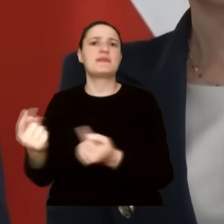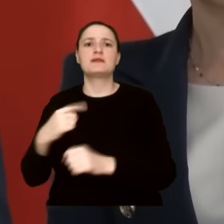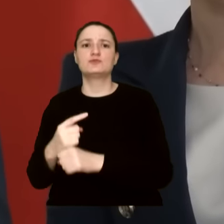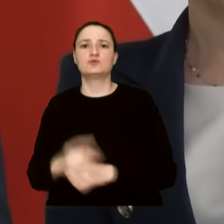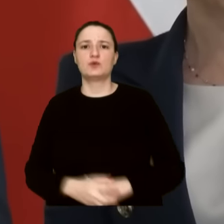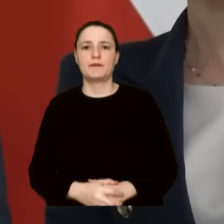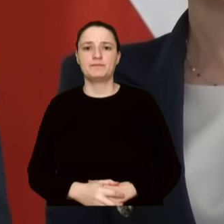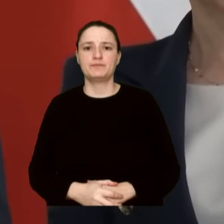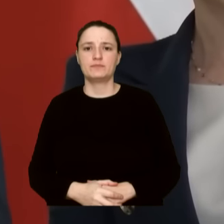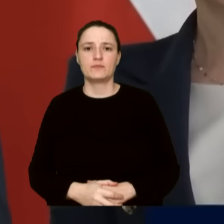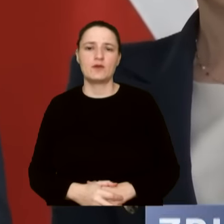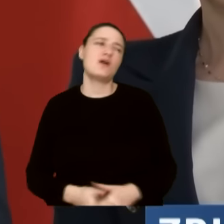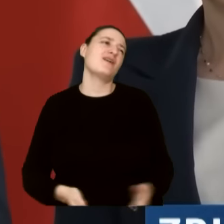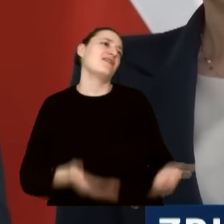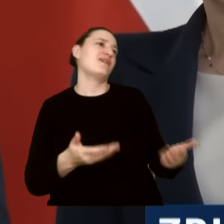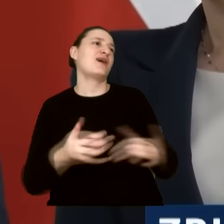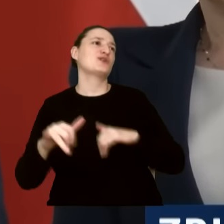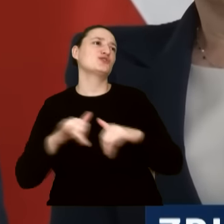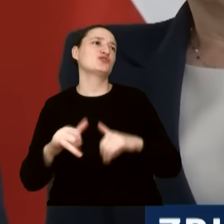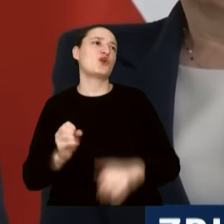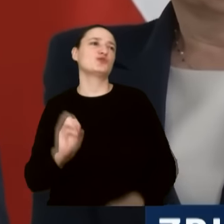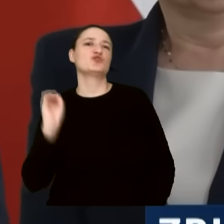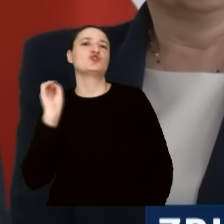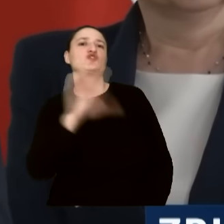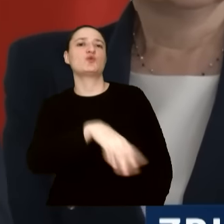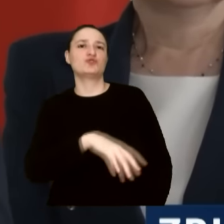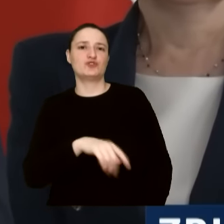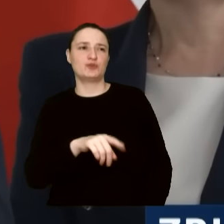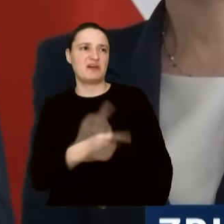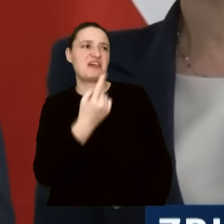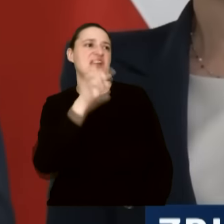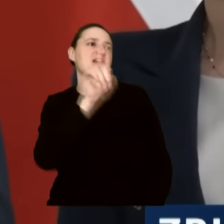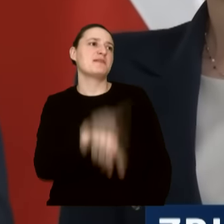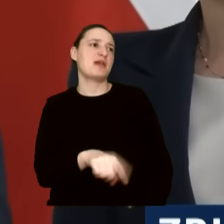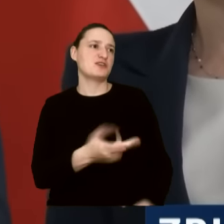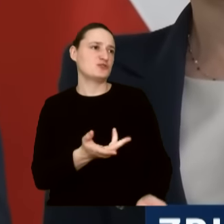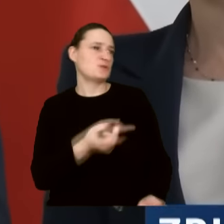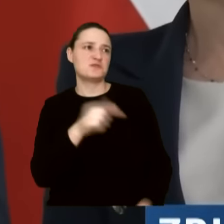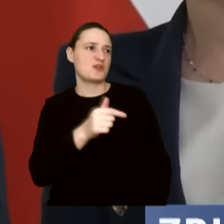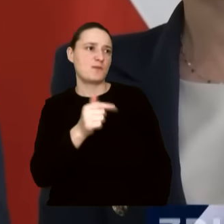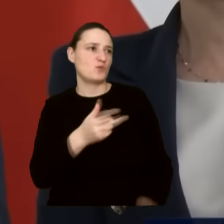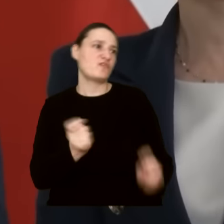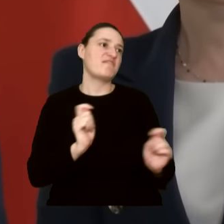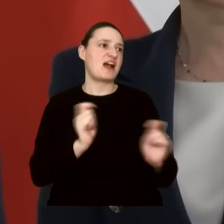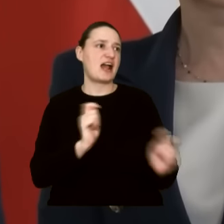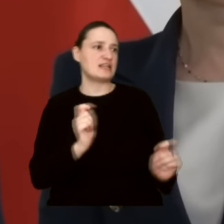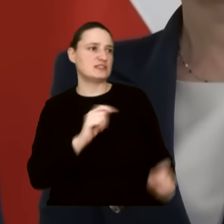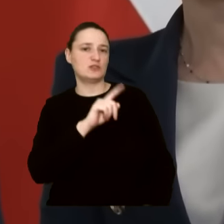Niejako od niechcenia rządzący rzucili na stół jednomiesięczne wakacje od